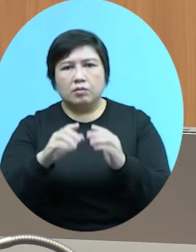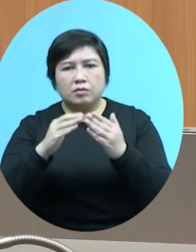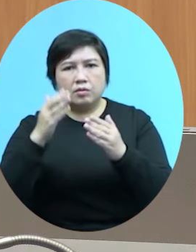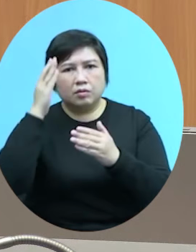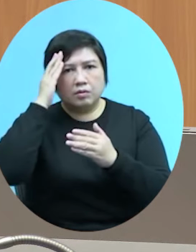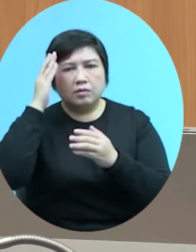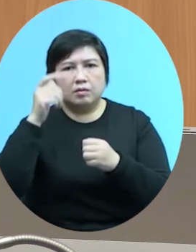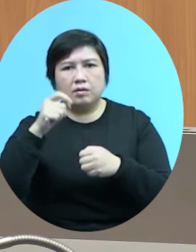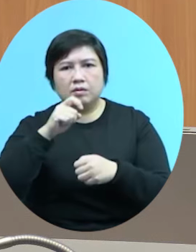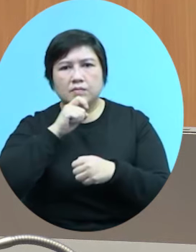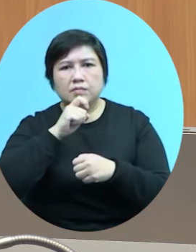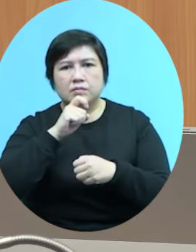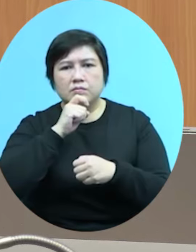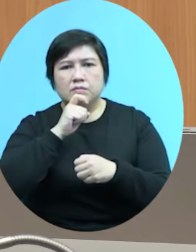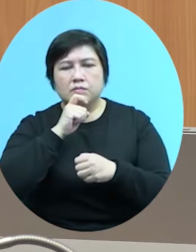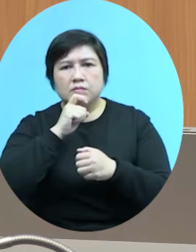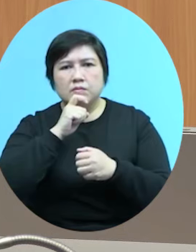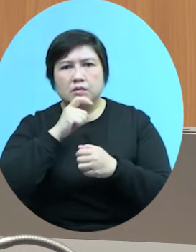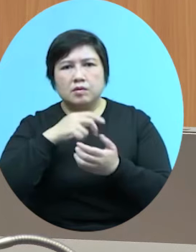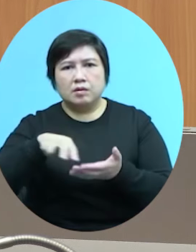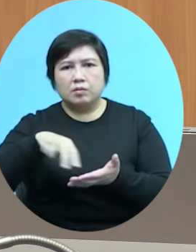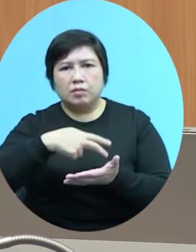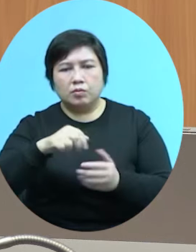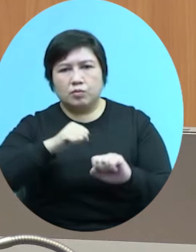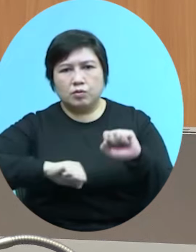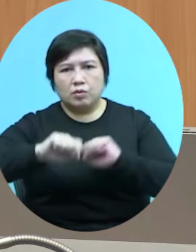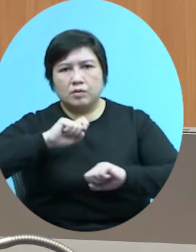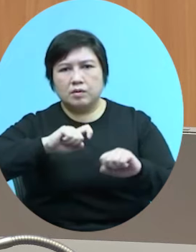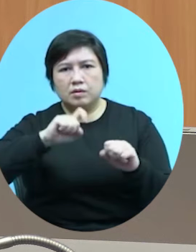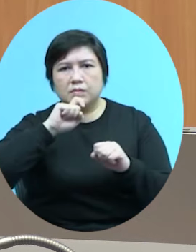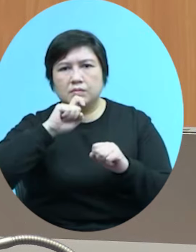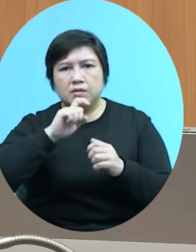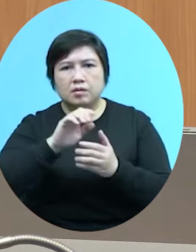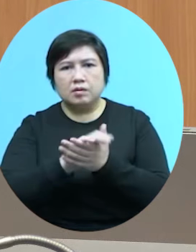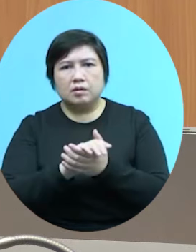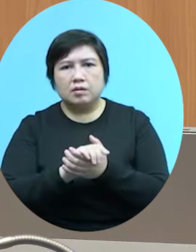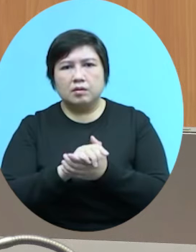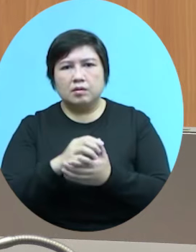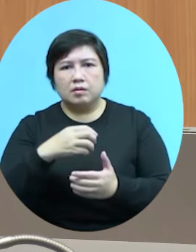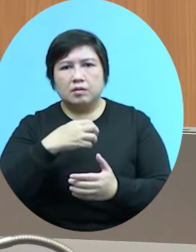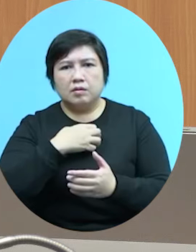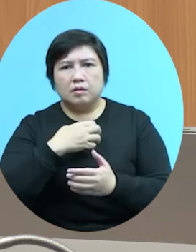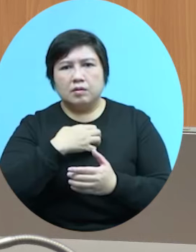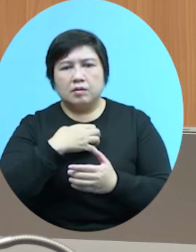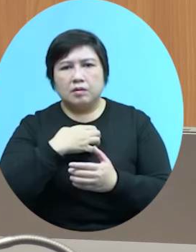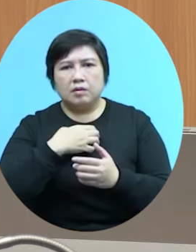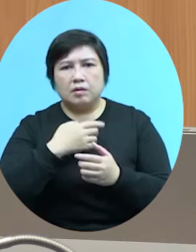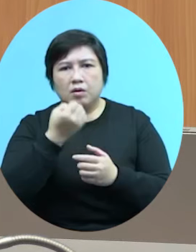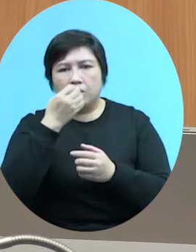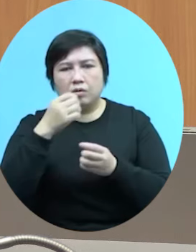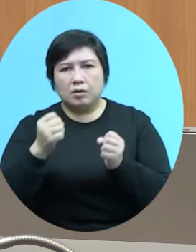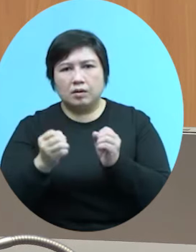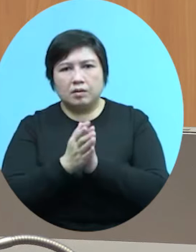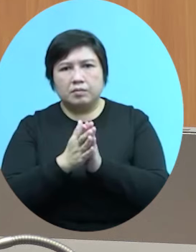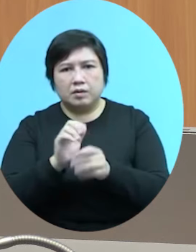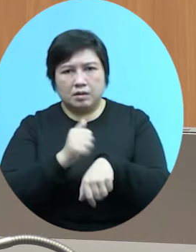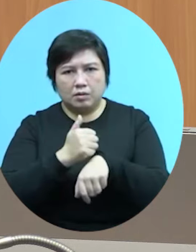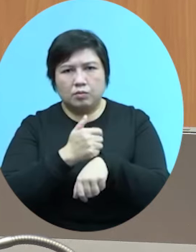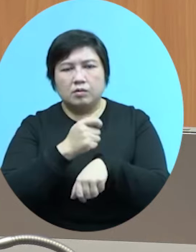都是有些跳舞的活動所以我們覺得也是一個在本地感染的機會